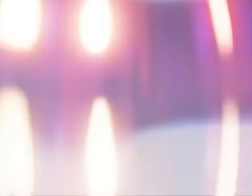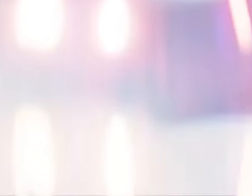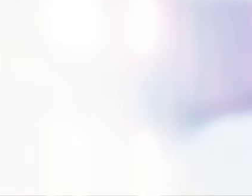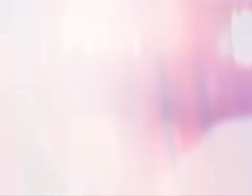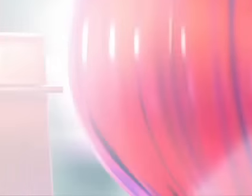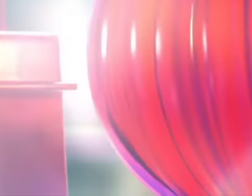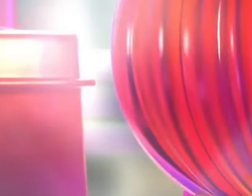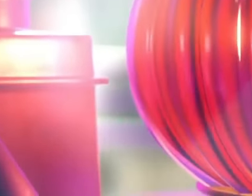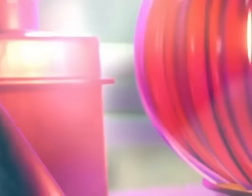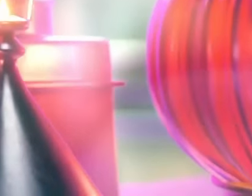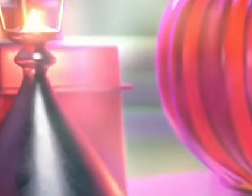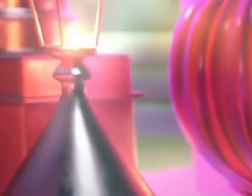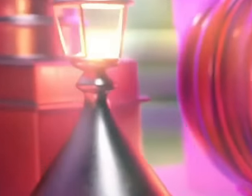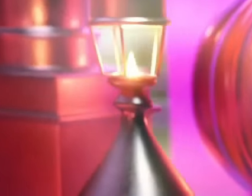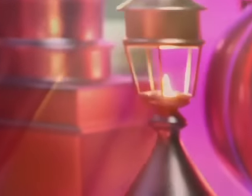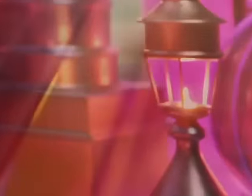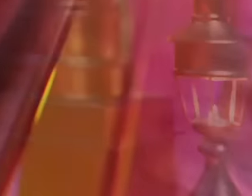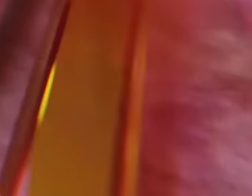hujjatai